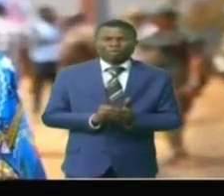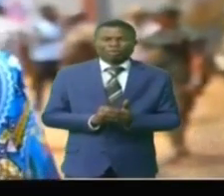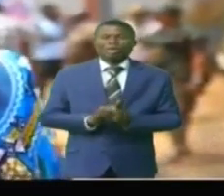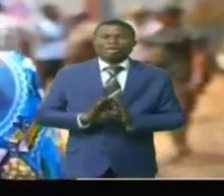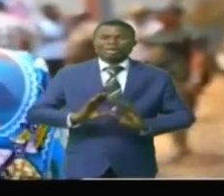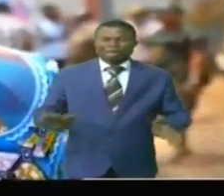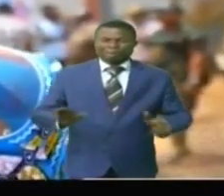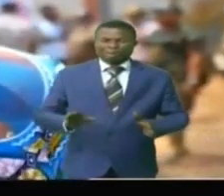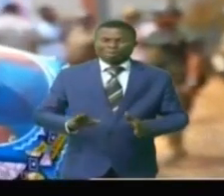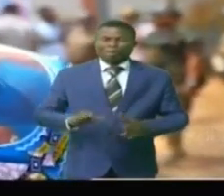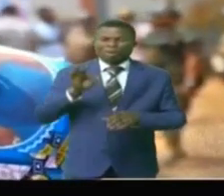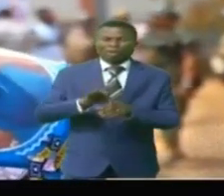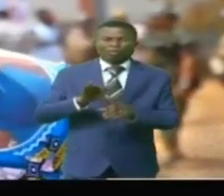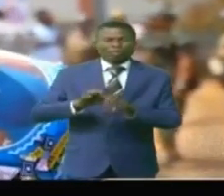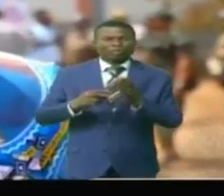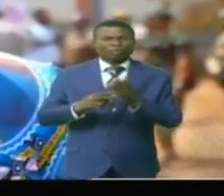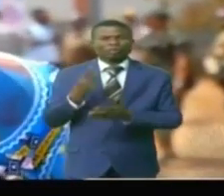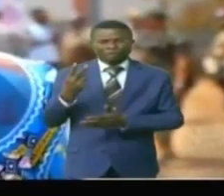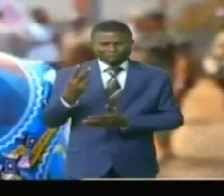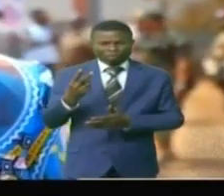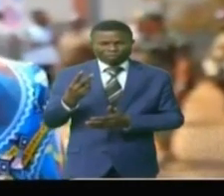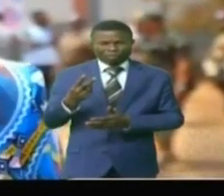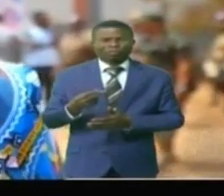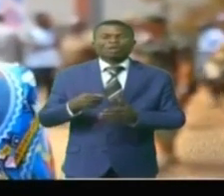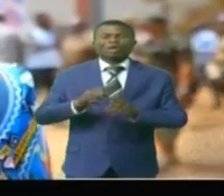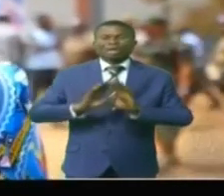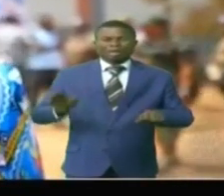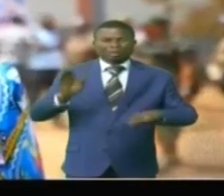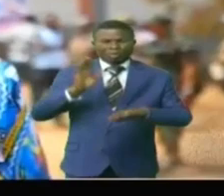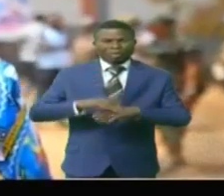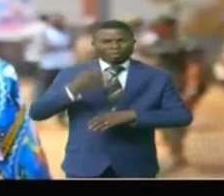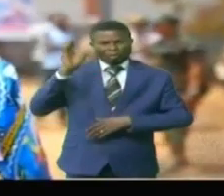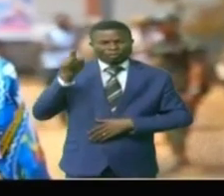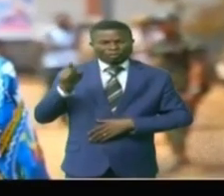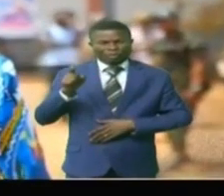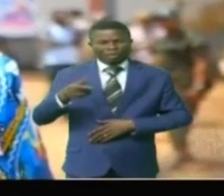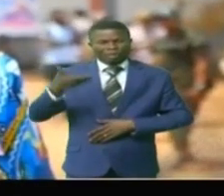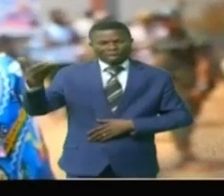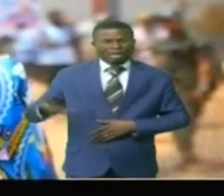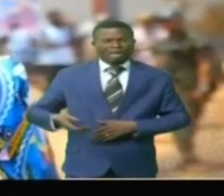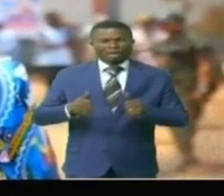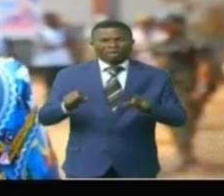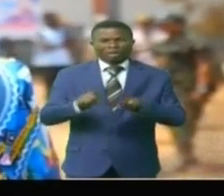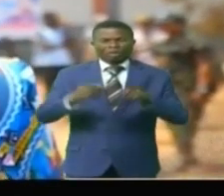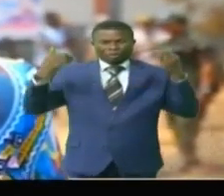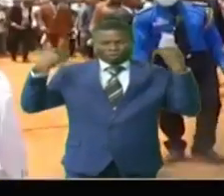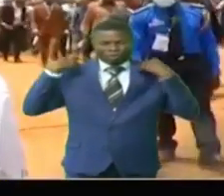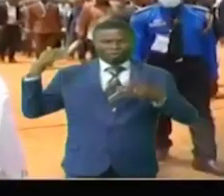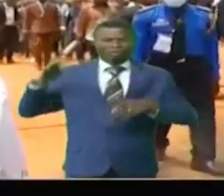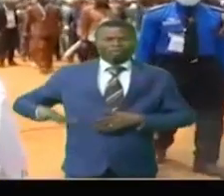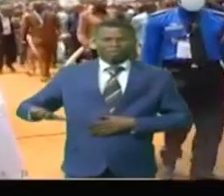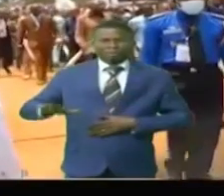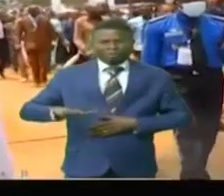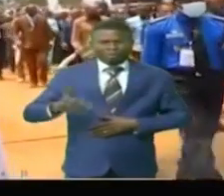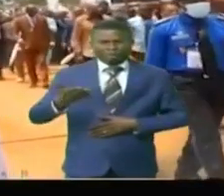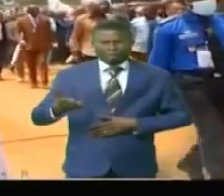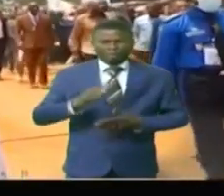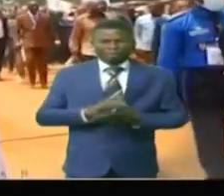mérite d'être à Kasumbalesa aujourd'hui et d'être accueilli triomphalement comme chef de l'État.